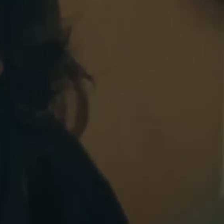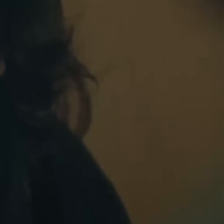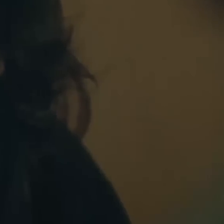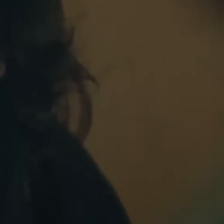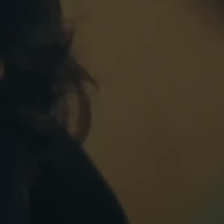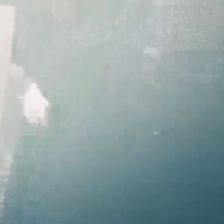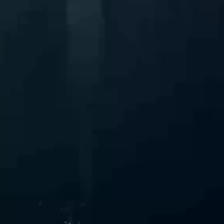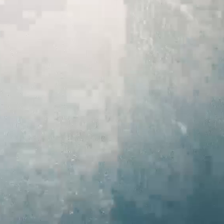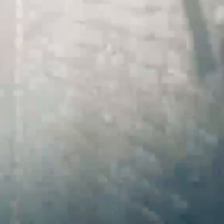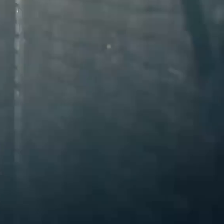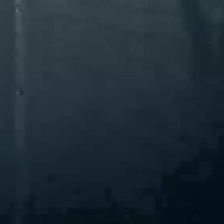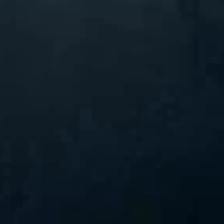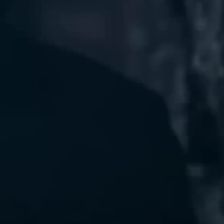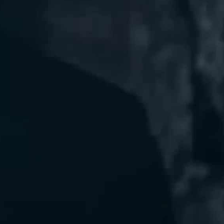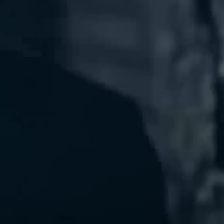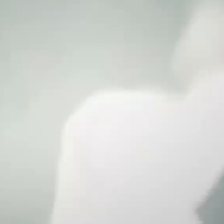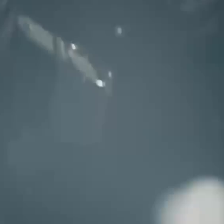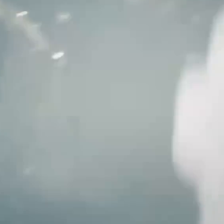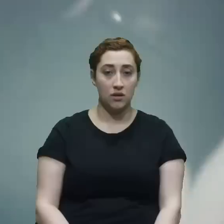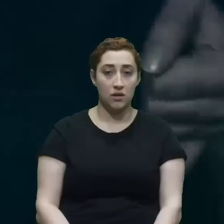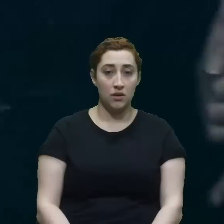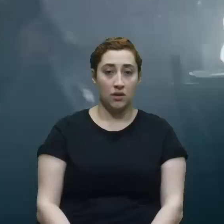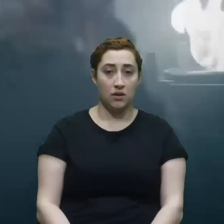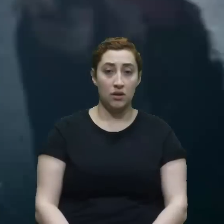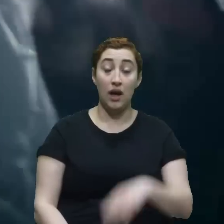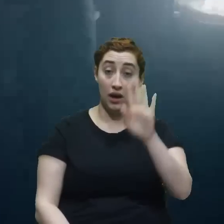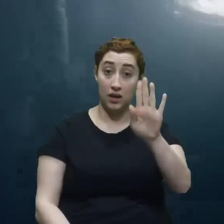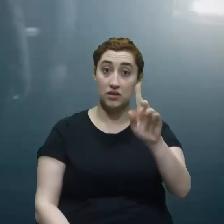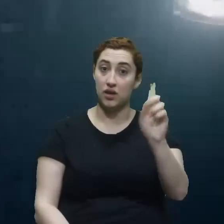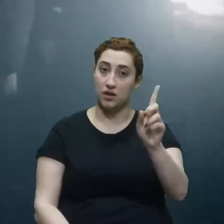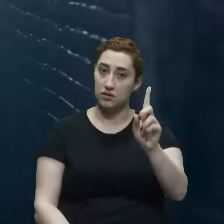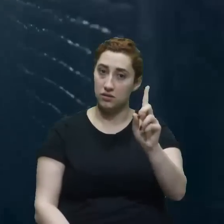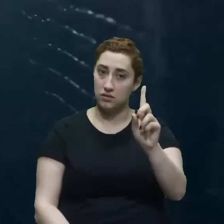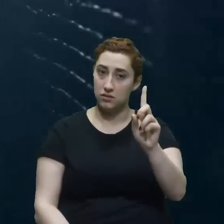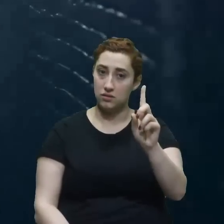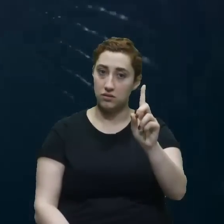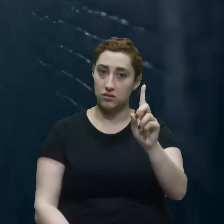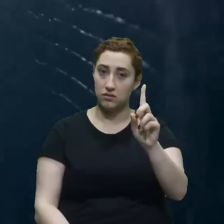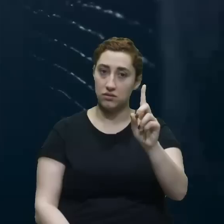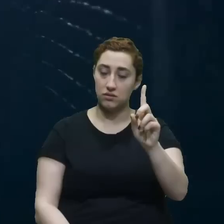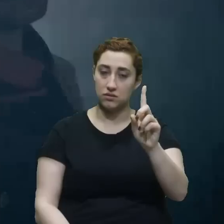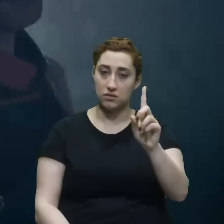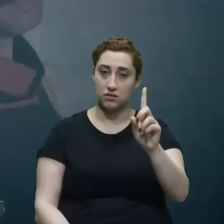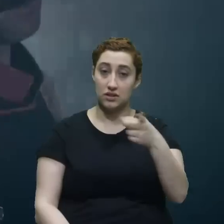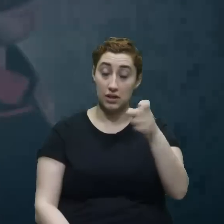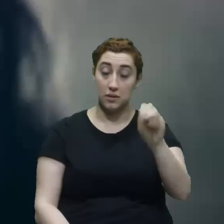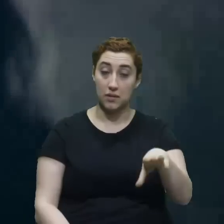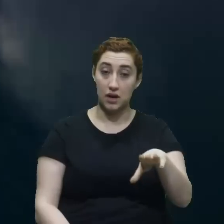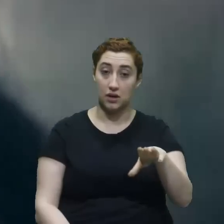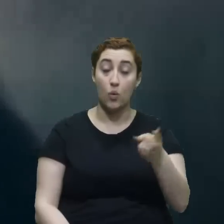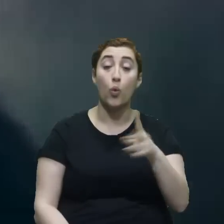Geçmişi hatırlıyor. Kolansız zabitler ve garbisle koridora girdi. Sakın! Galip'e. Bırak